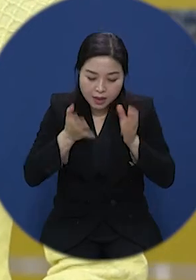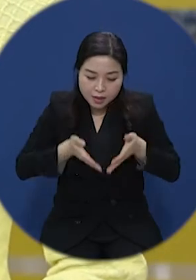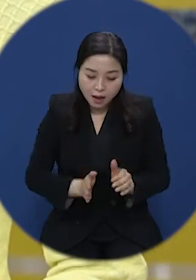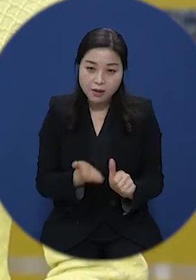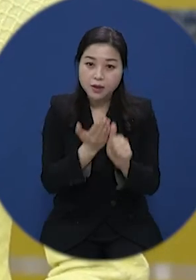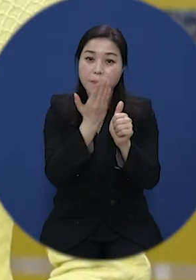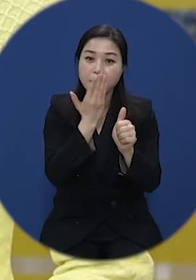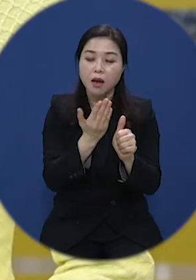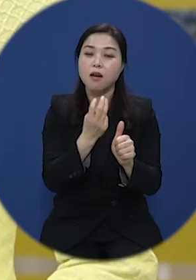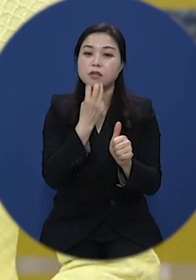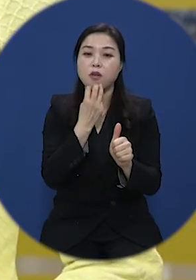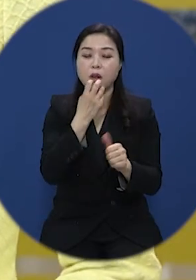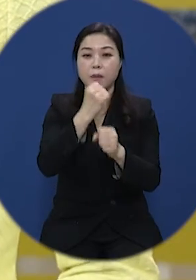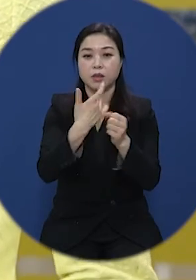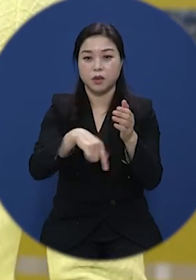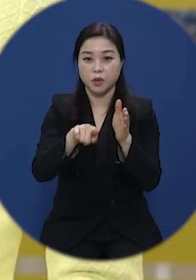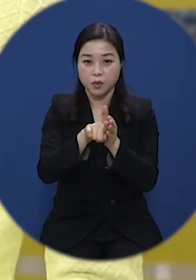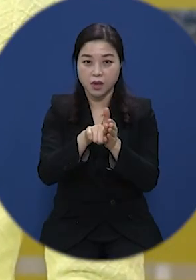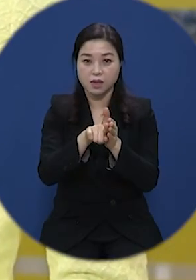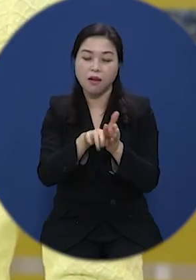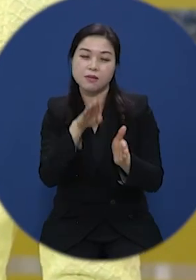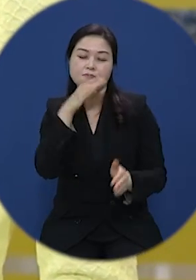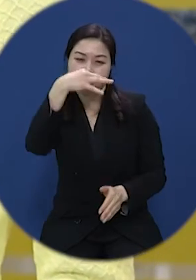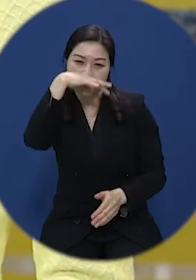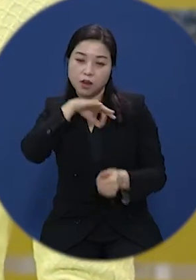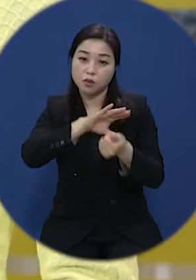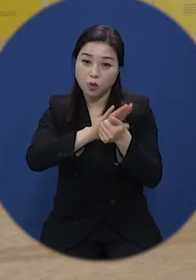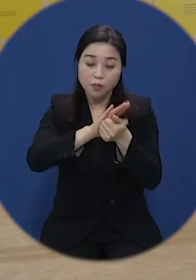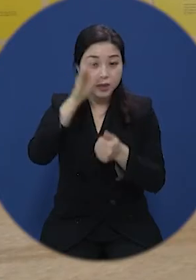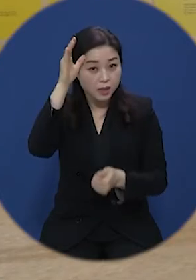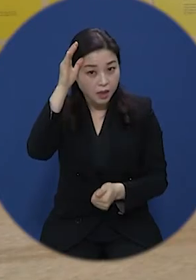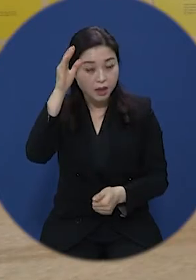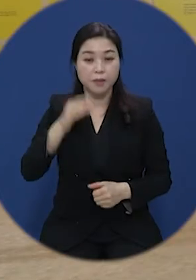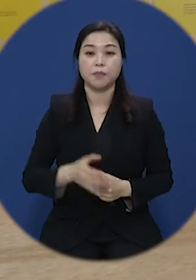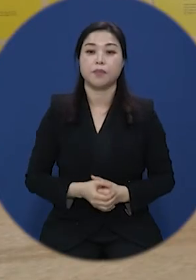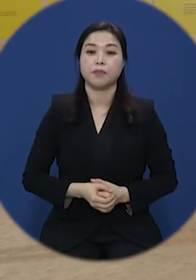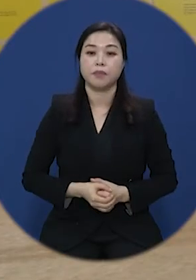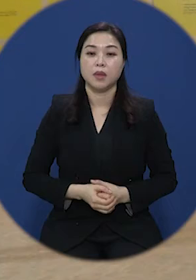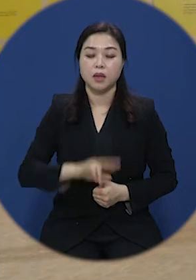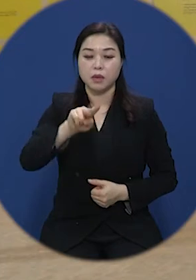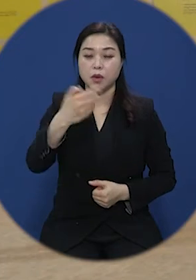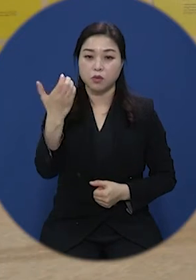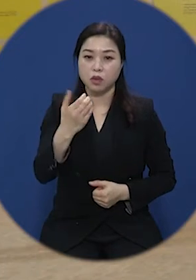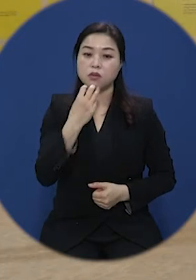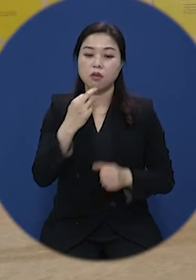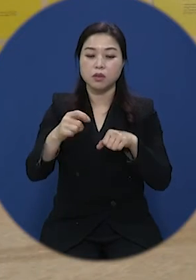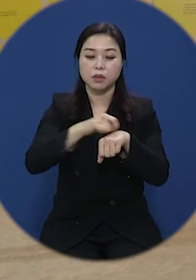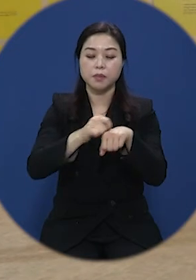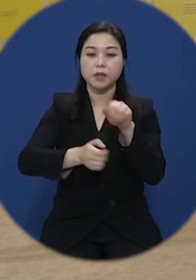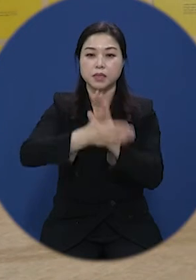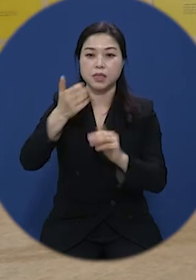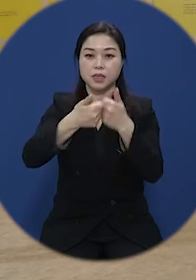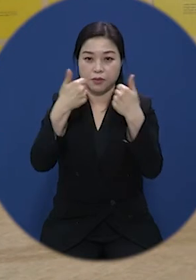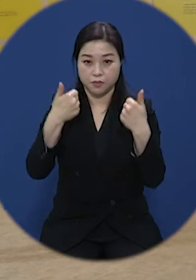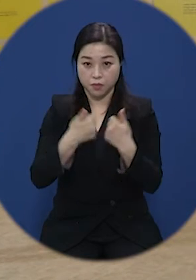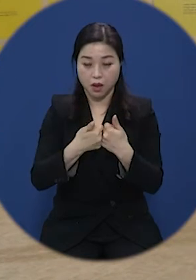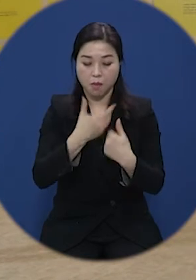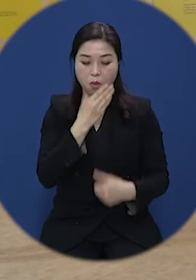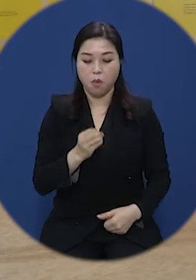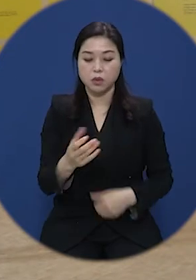될 수 있도록 실질적인 도움으로 이어지길 기대합니다. 제290회 서울특별시의회 정례회